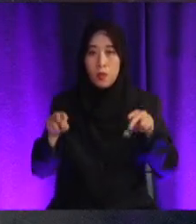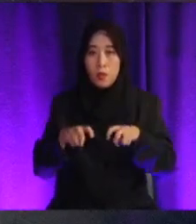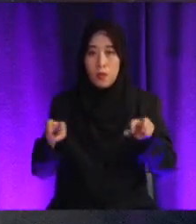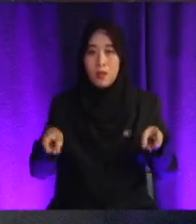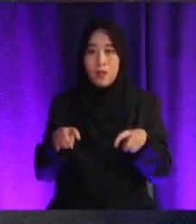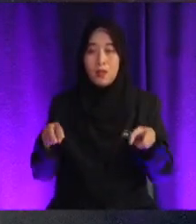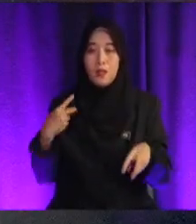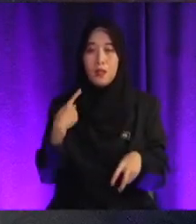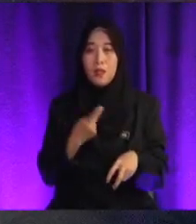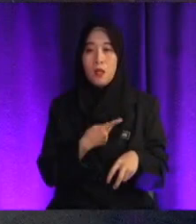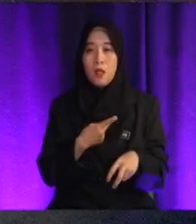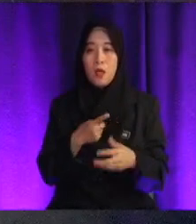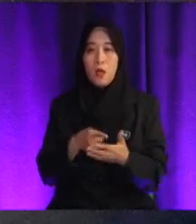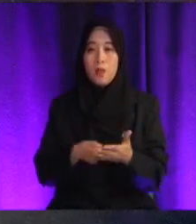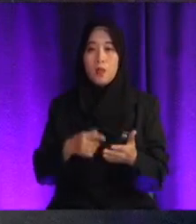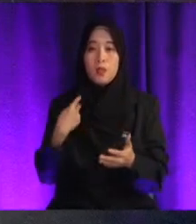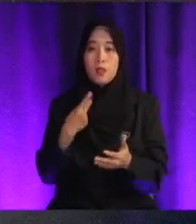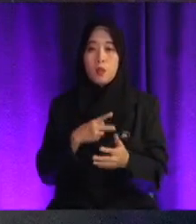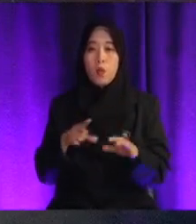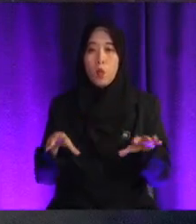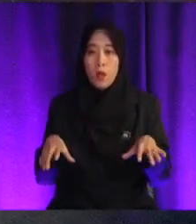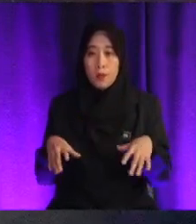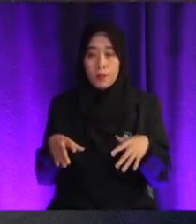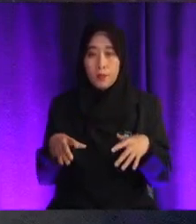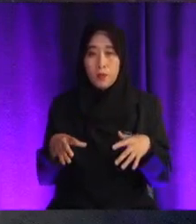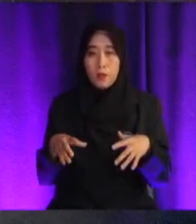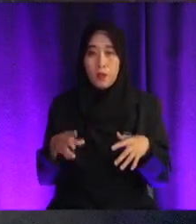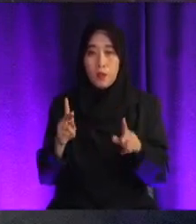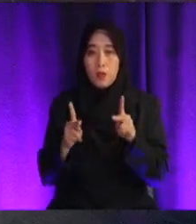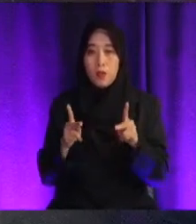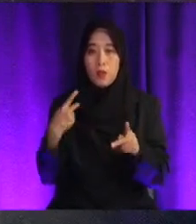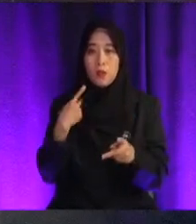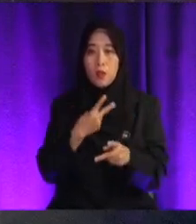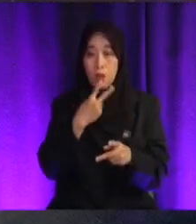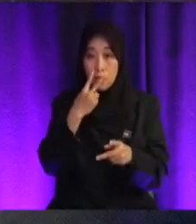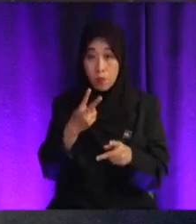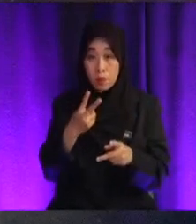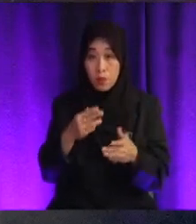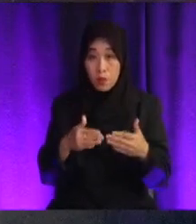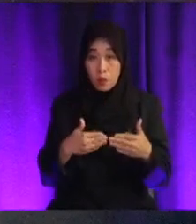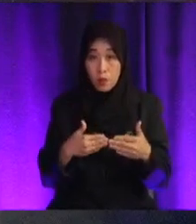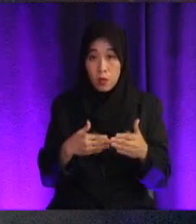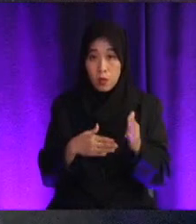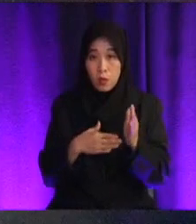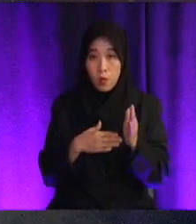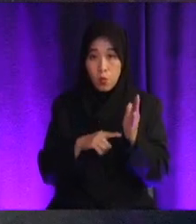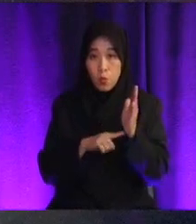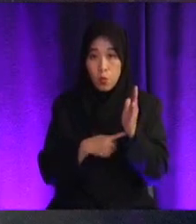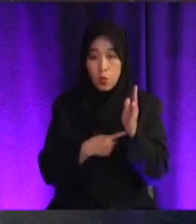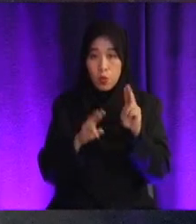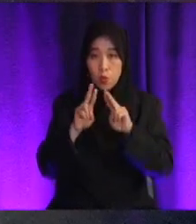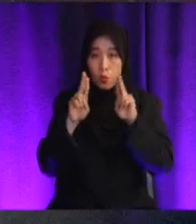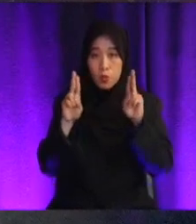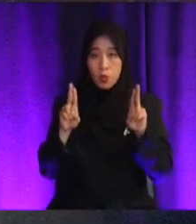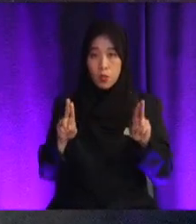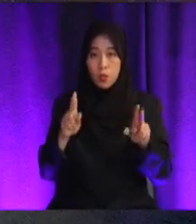kita. Baik, apa yang kita nak lakukan terlebih dahulu cikgu? Kalau kita nampak dekat sini, sebelum saya nak mulakan pengujian,